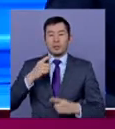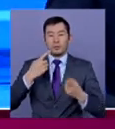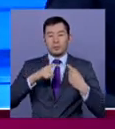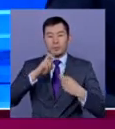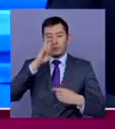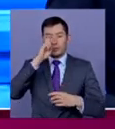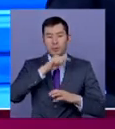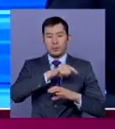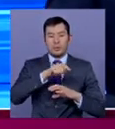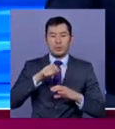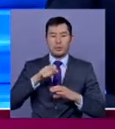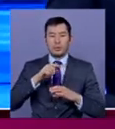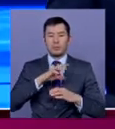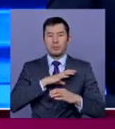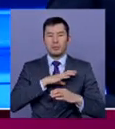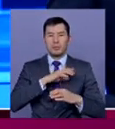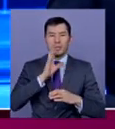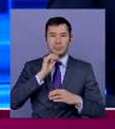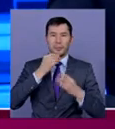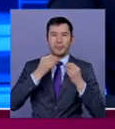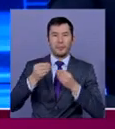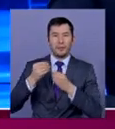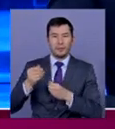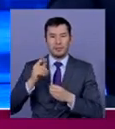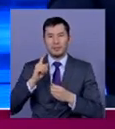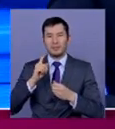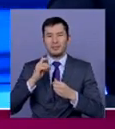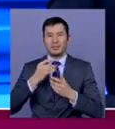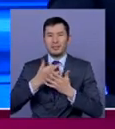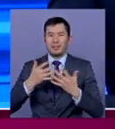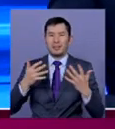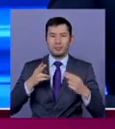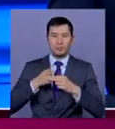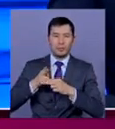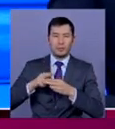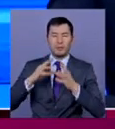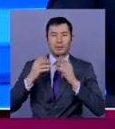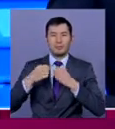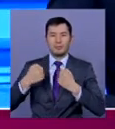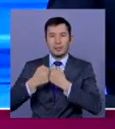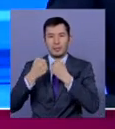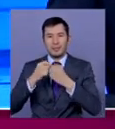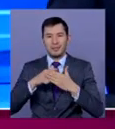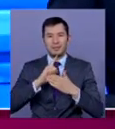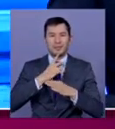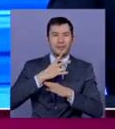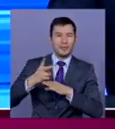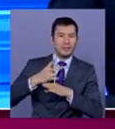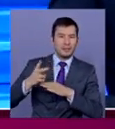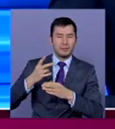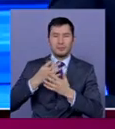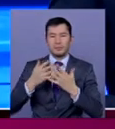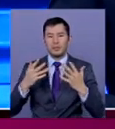елдердің аумағында түрлі арандату әрекеттері, террорлық лаңкестік әрекеттерге алып келуі, қастандық жасауы, оның ішінде бәлкім